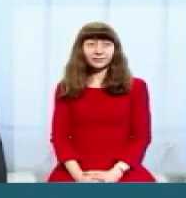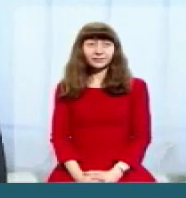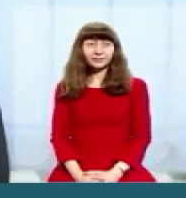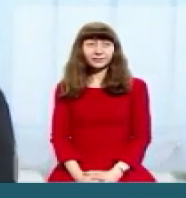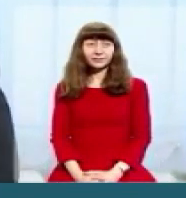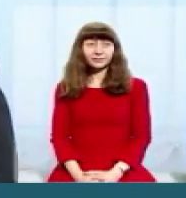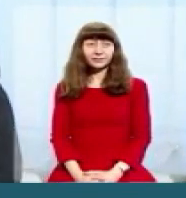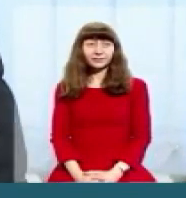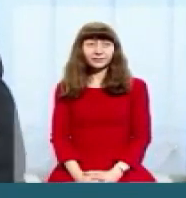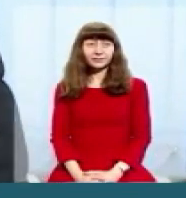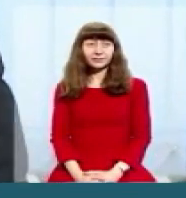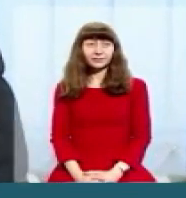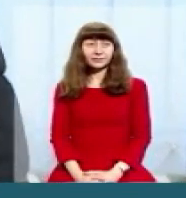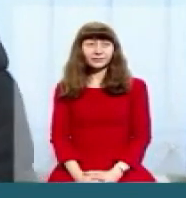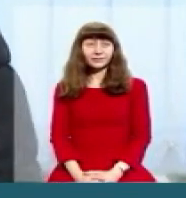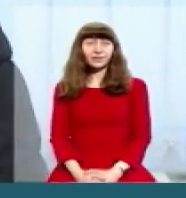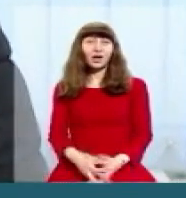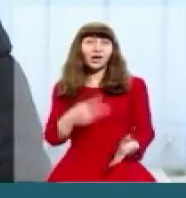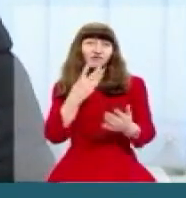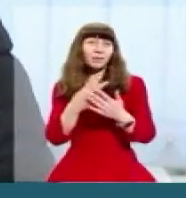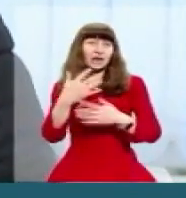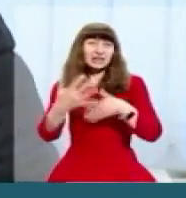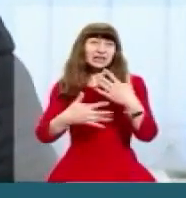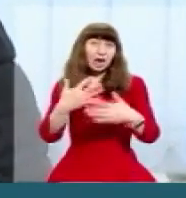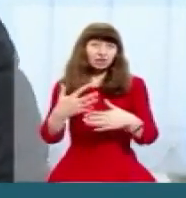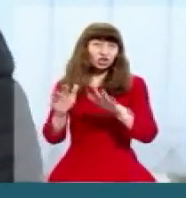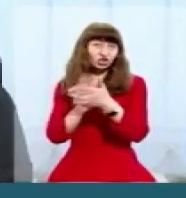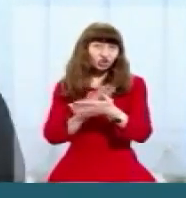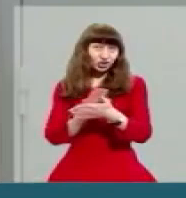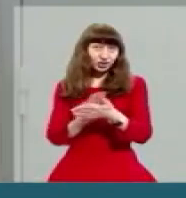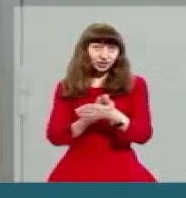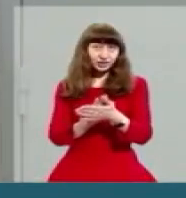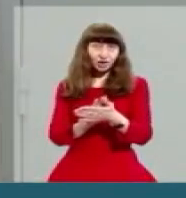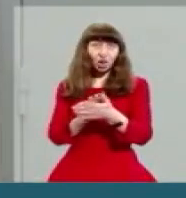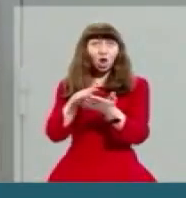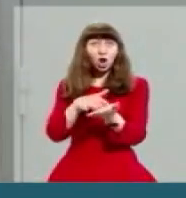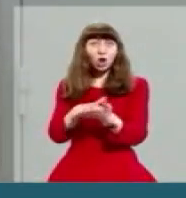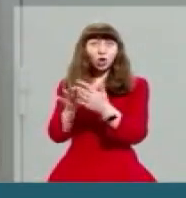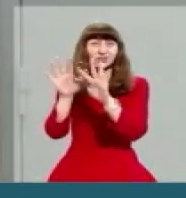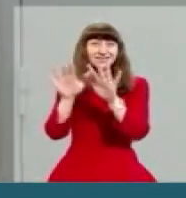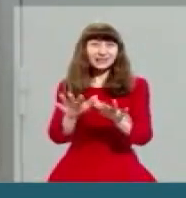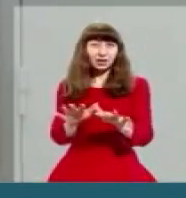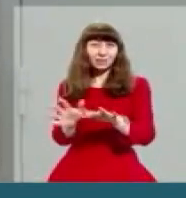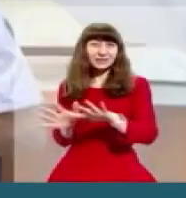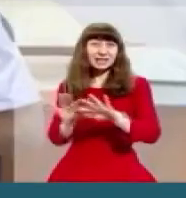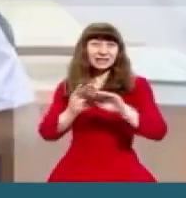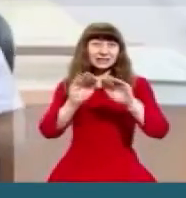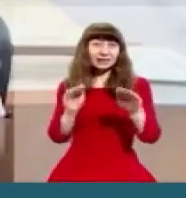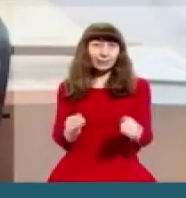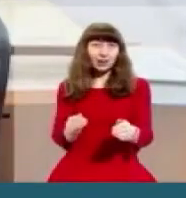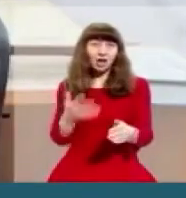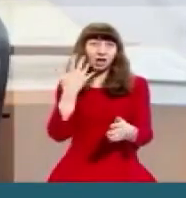идет. Снег, когда, видимо, тракторами чистили, засыпало снегом лед, и я не увидела и наступила. В среднем в день в травматологический пункт